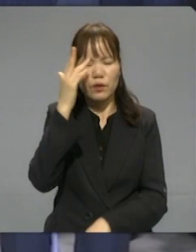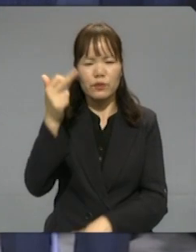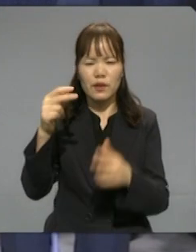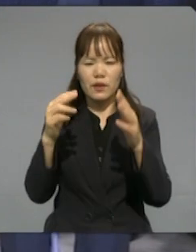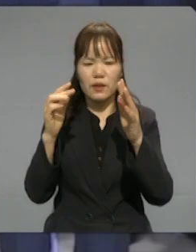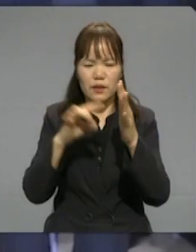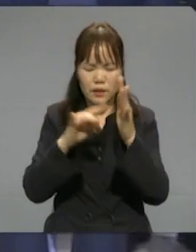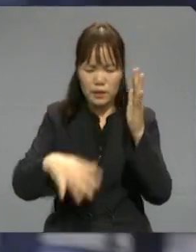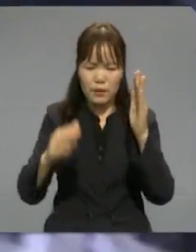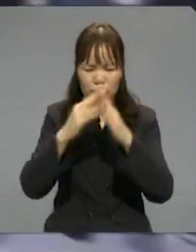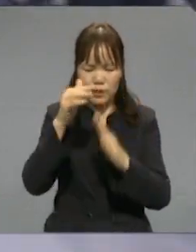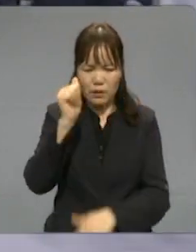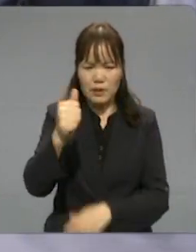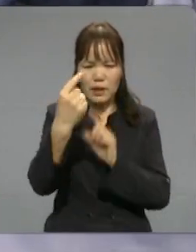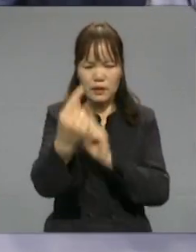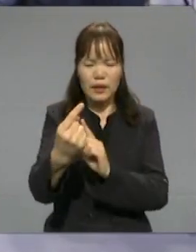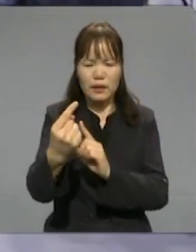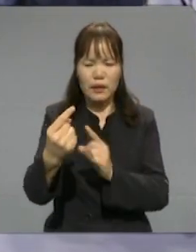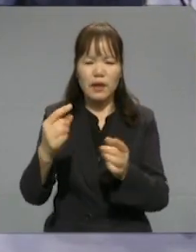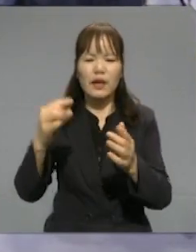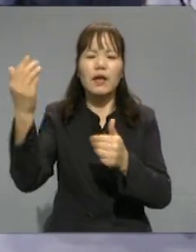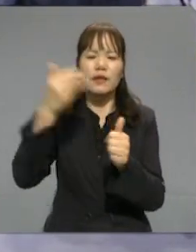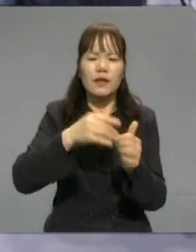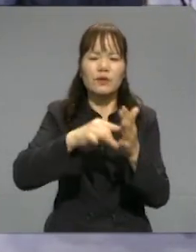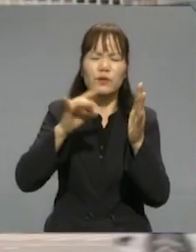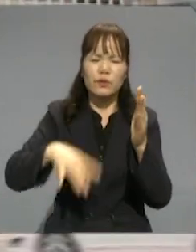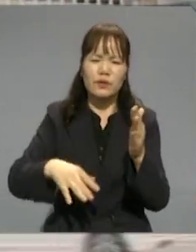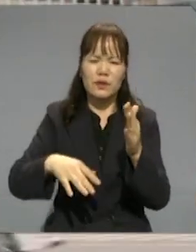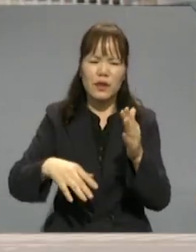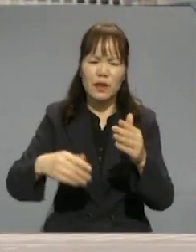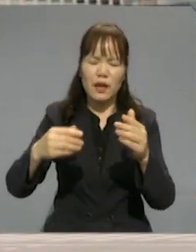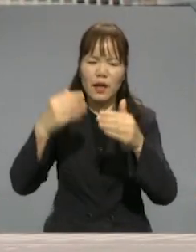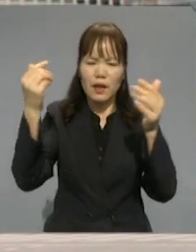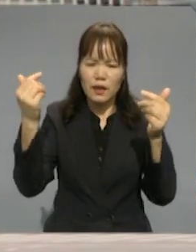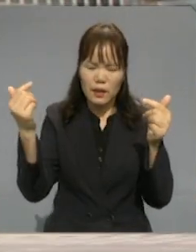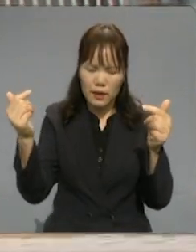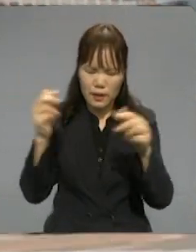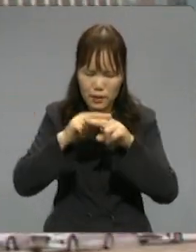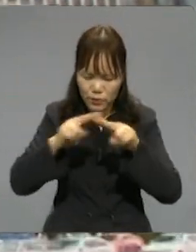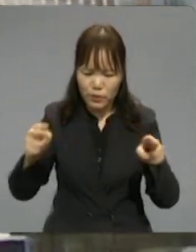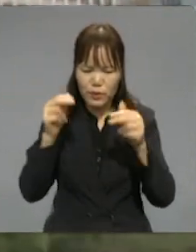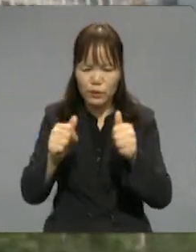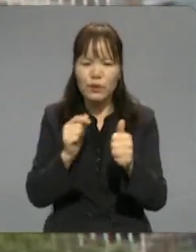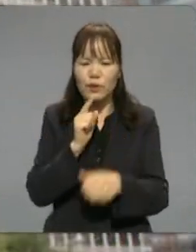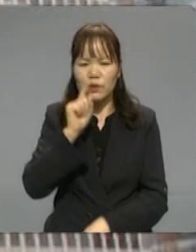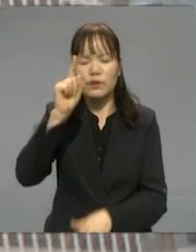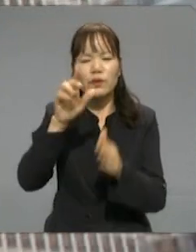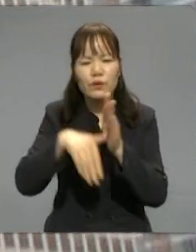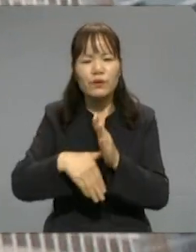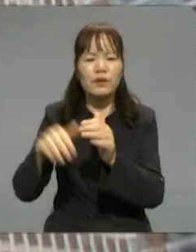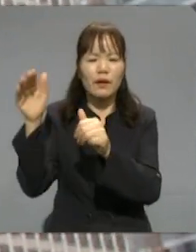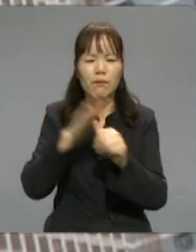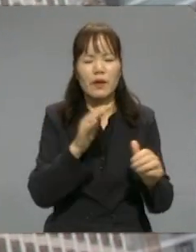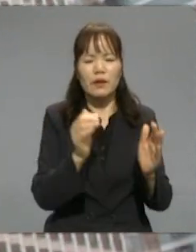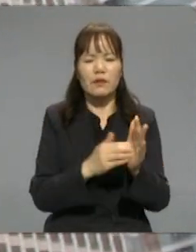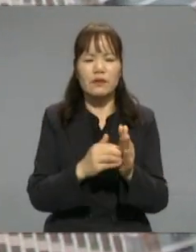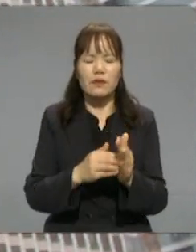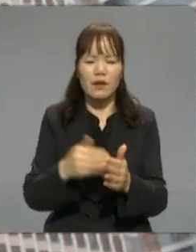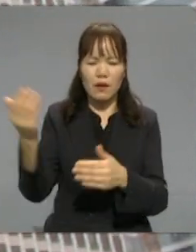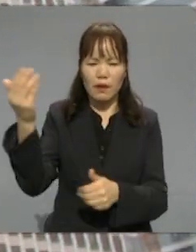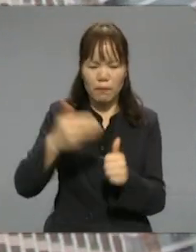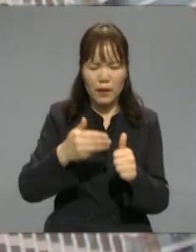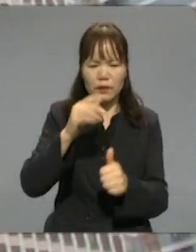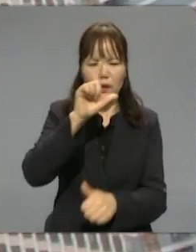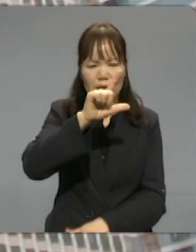상대로 낸 상속세 부과 처분 취소 소송에서 원고 패소 판결했습니다 앞서 구회장 등은 상속받은